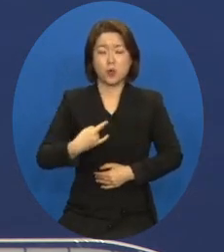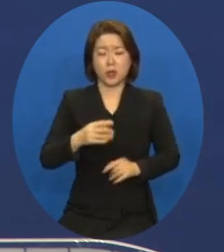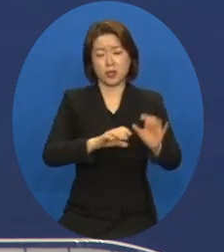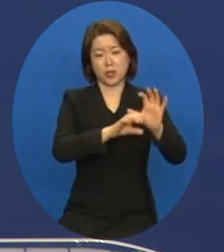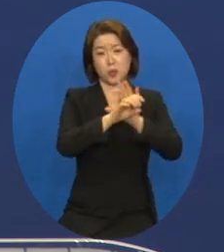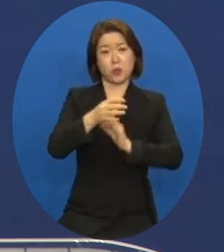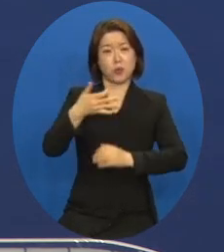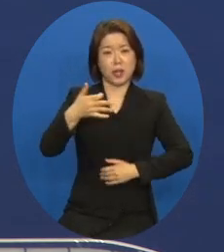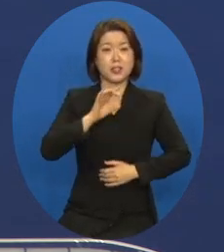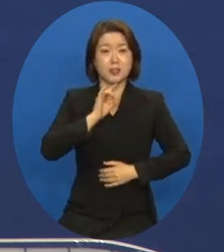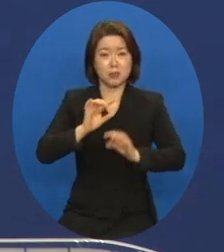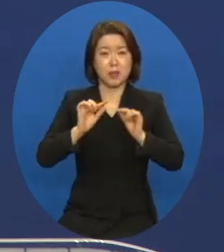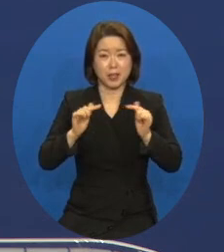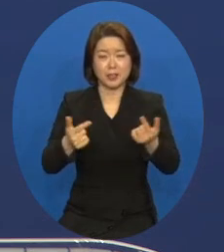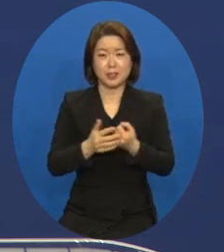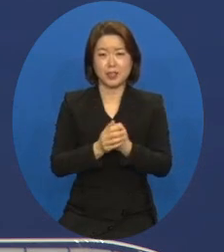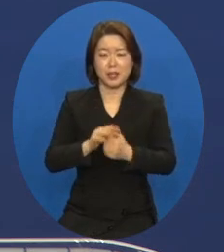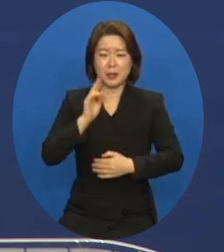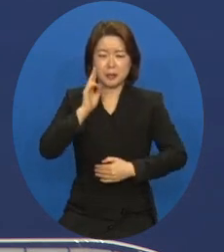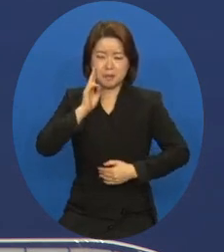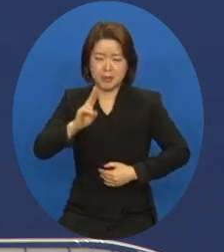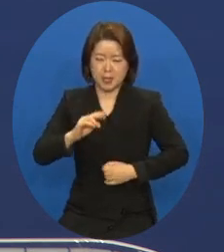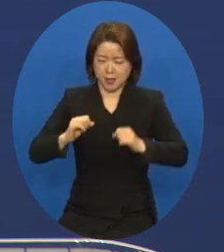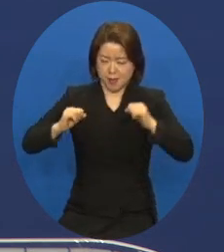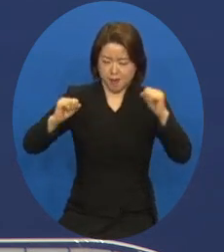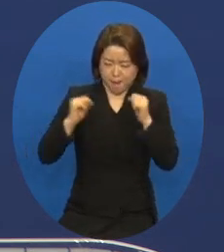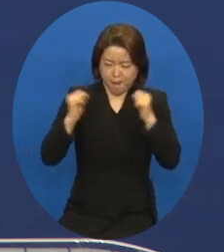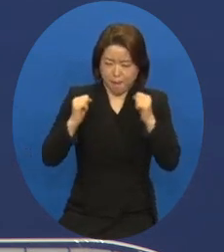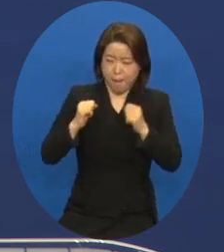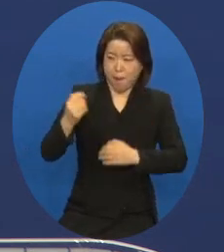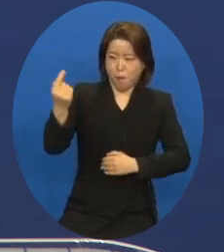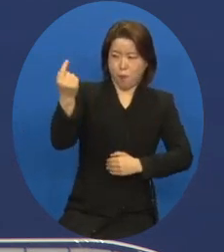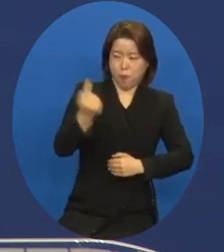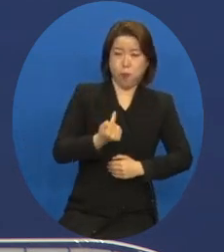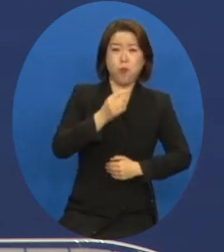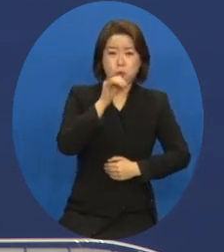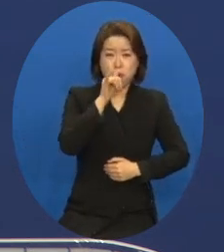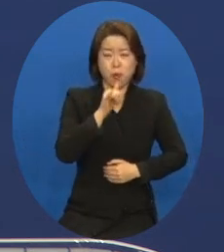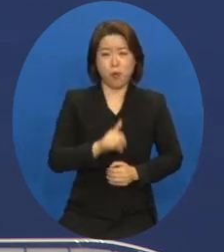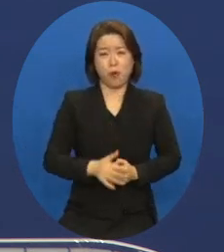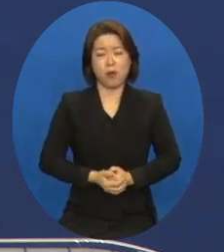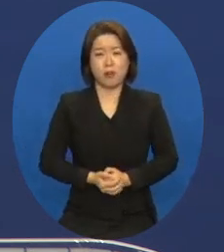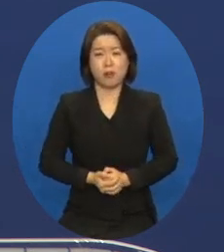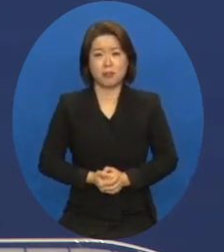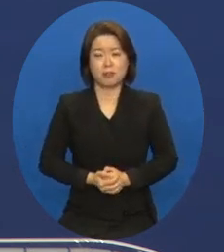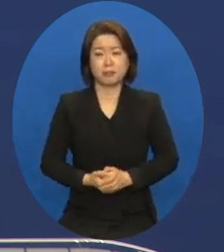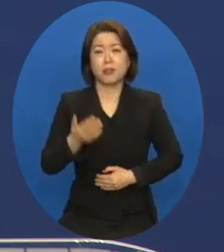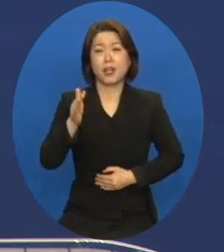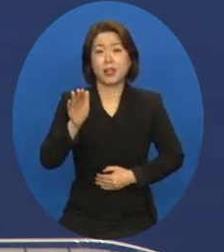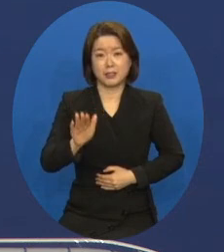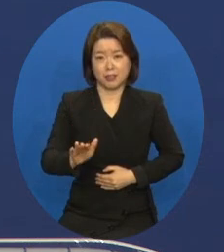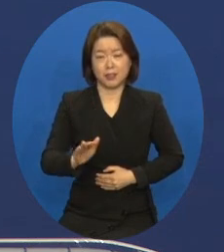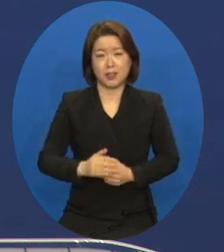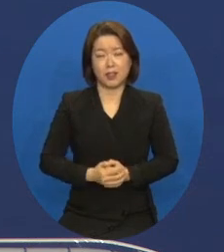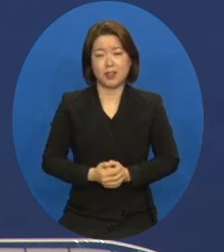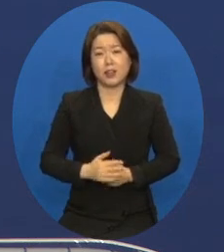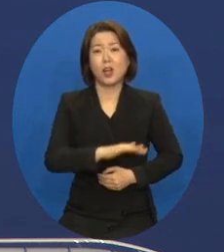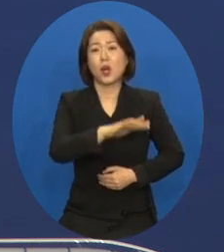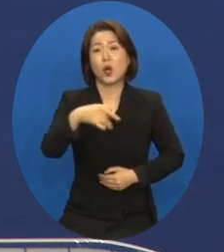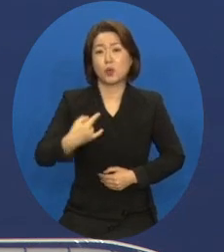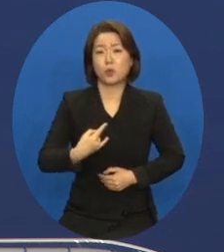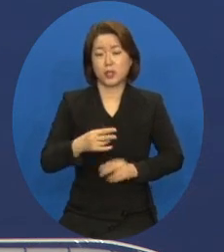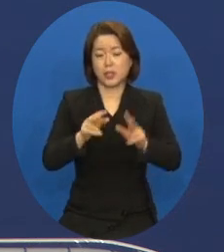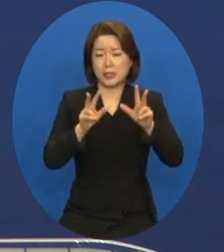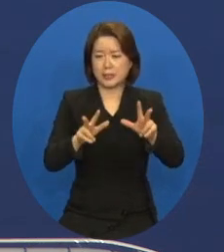뿐만 아니고 아주 매서운 당수의 도 엄습해 왔습니다 그러나 우리에게 지금